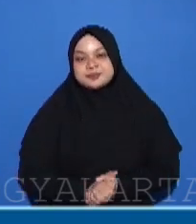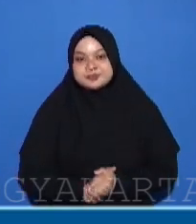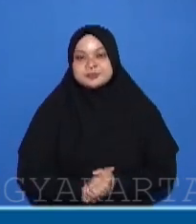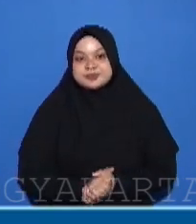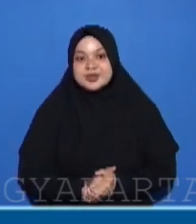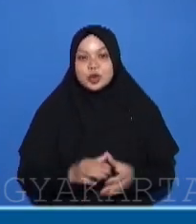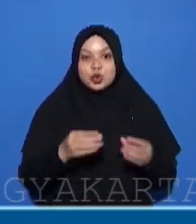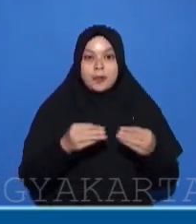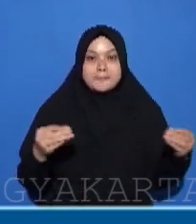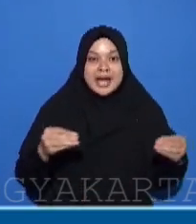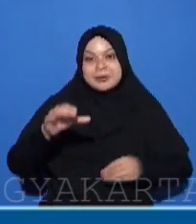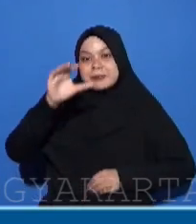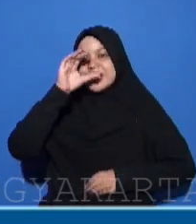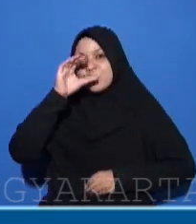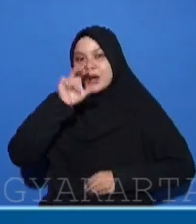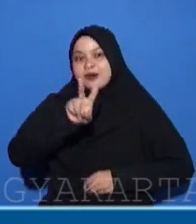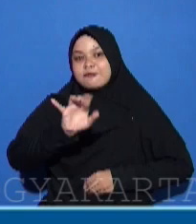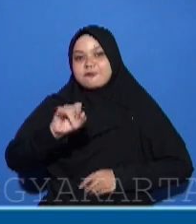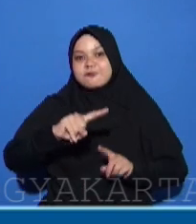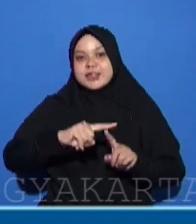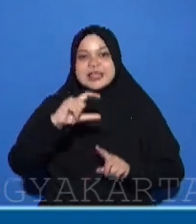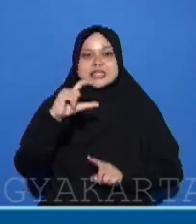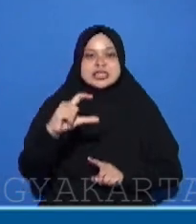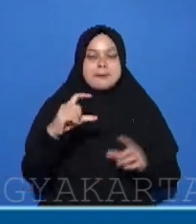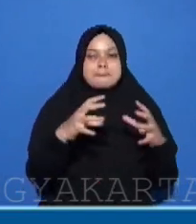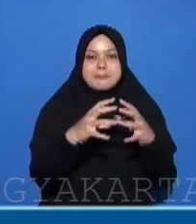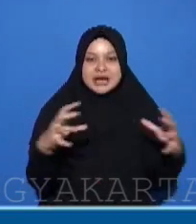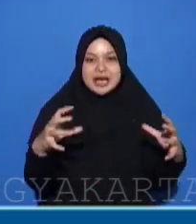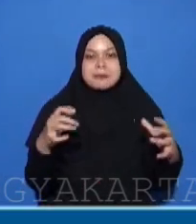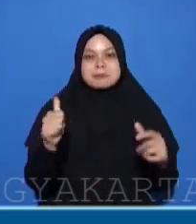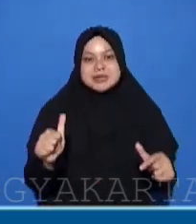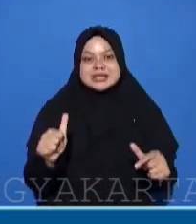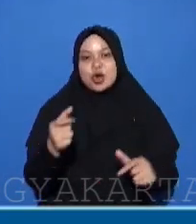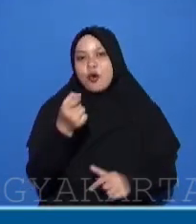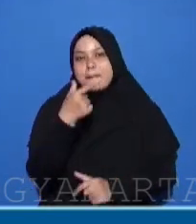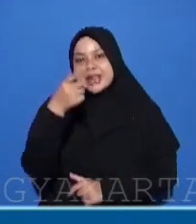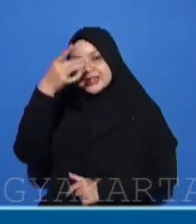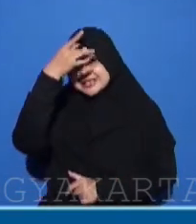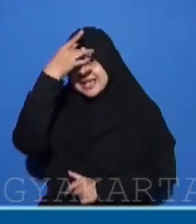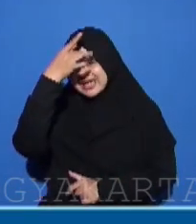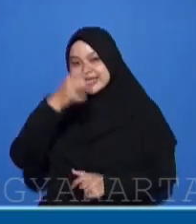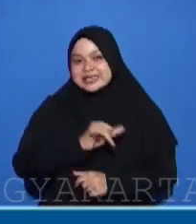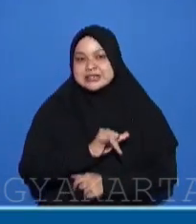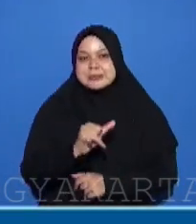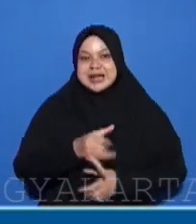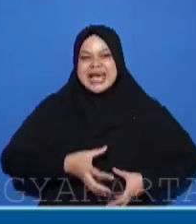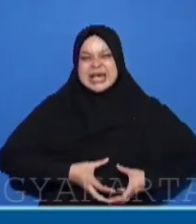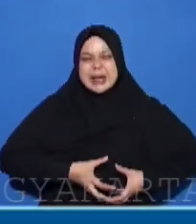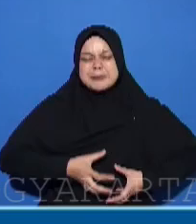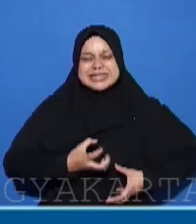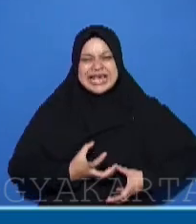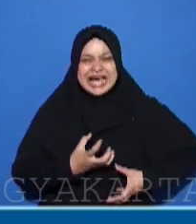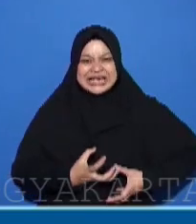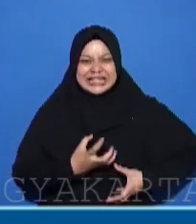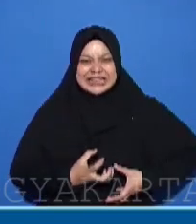antioksidan ingkang Inggil vitamin C dipun pitados sagetusadani maner sesakit KAD asam lambung kolesterol